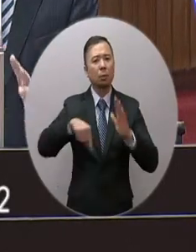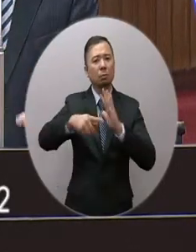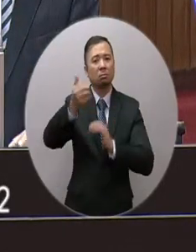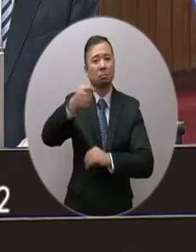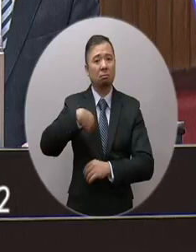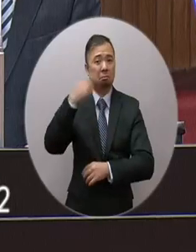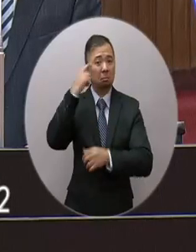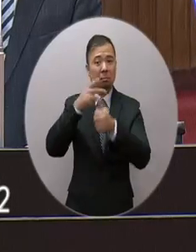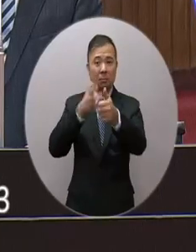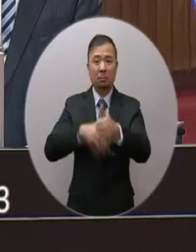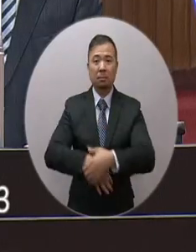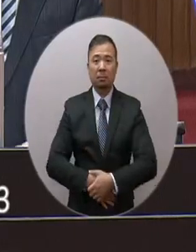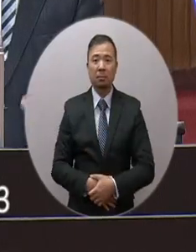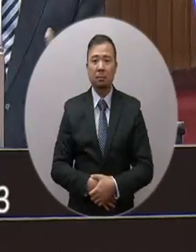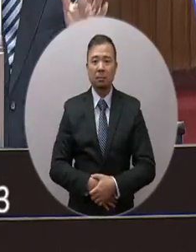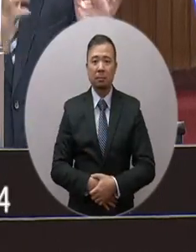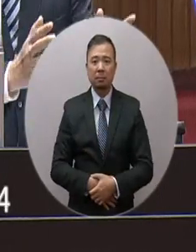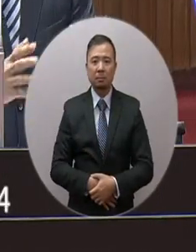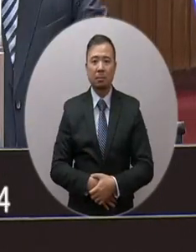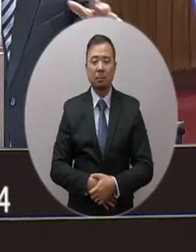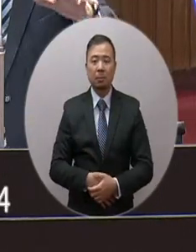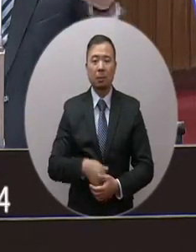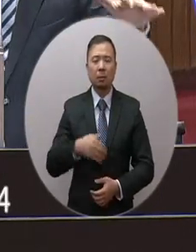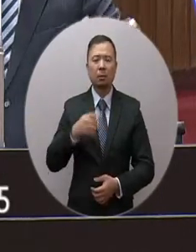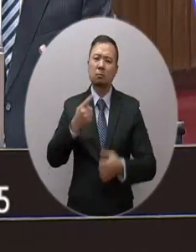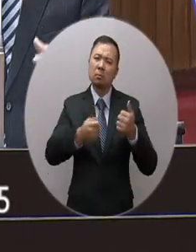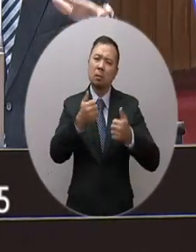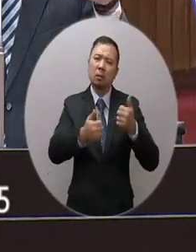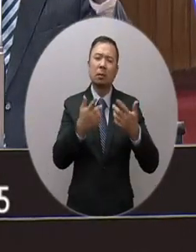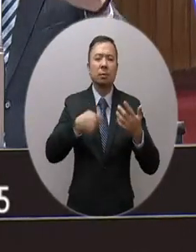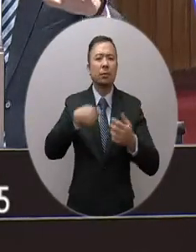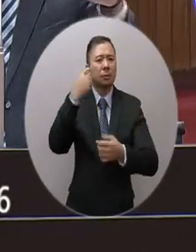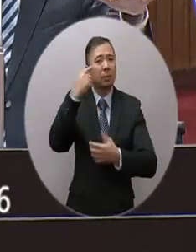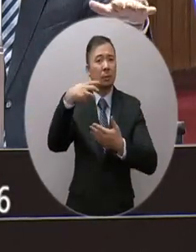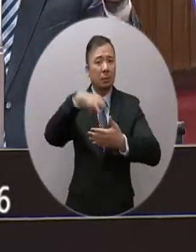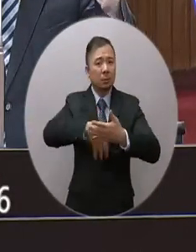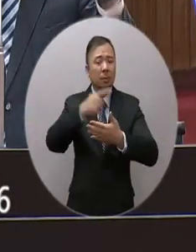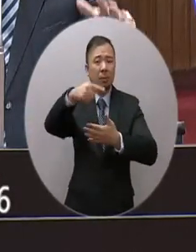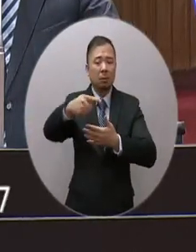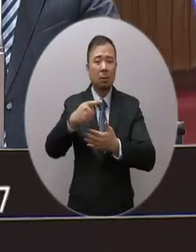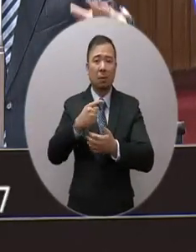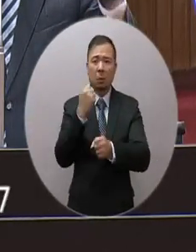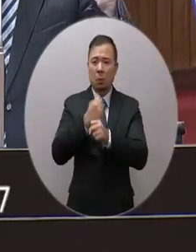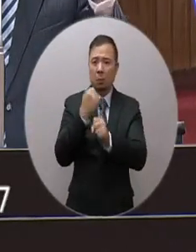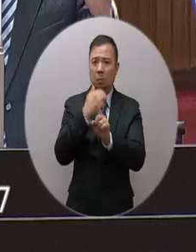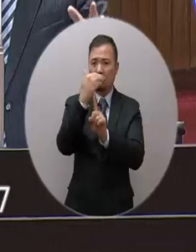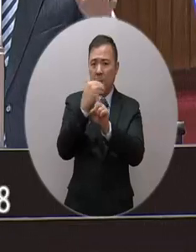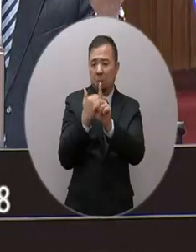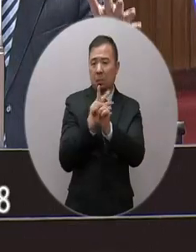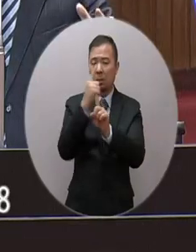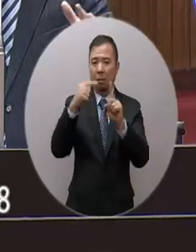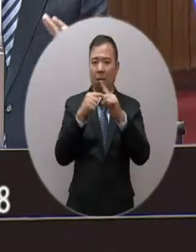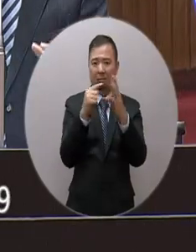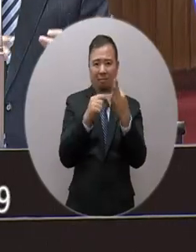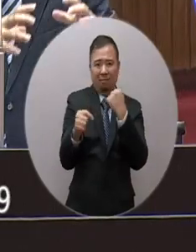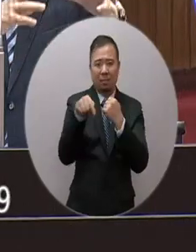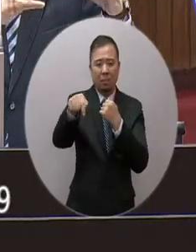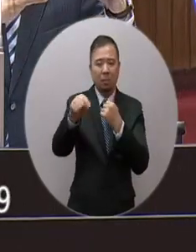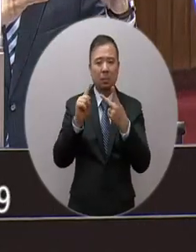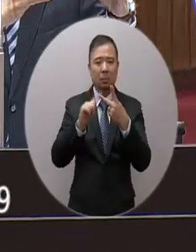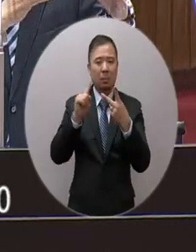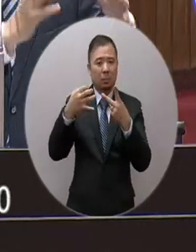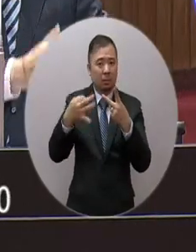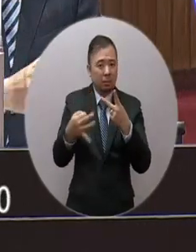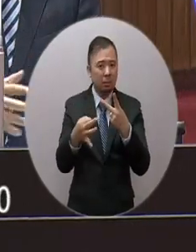我再请教一下，就是说，我们既然考试，因为这里面这个张长青的职等的员额控制啊，也包括经费等等，也牵扯